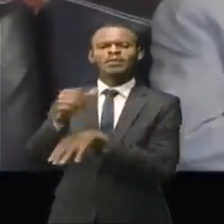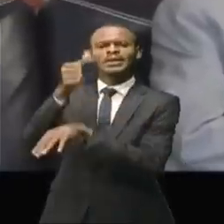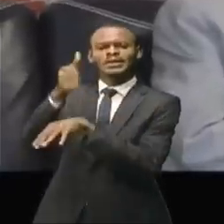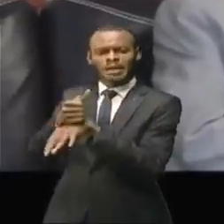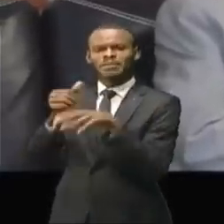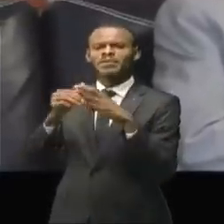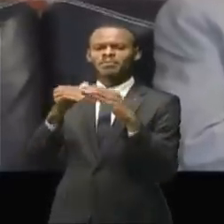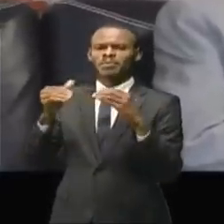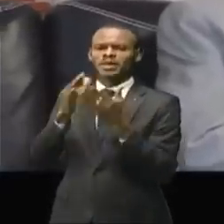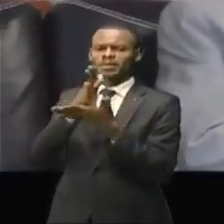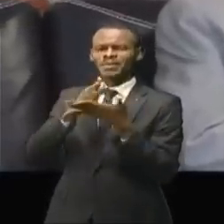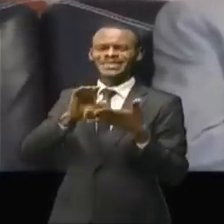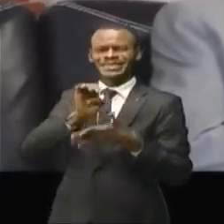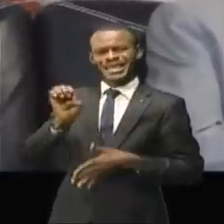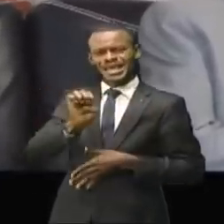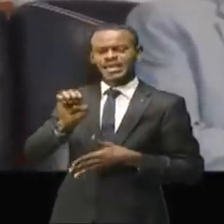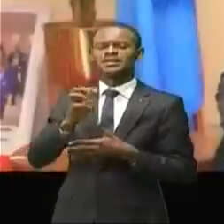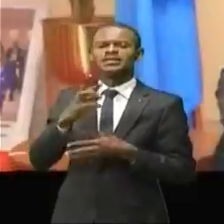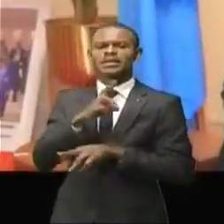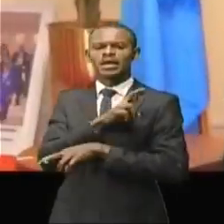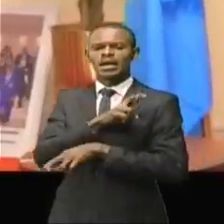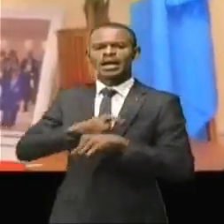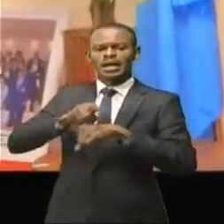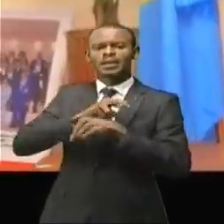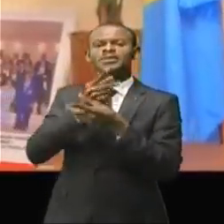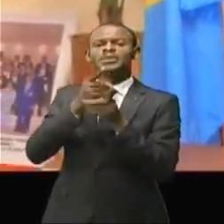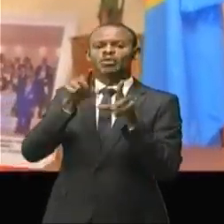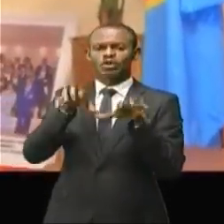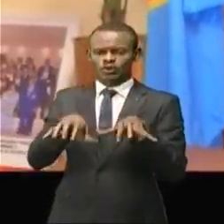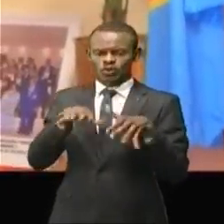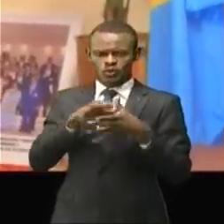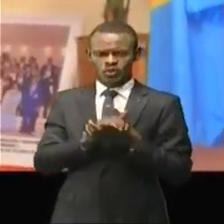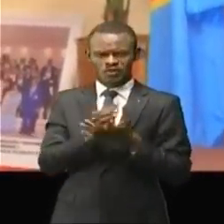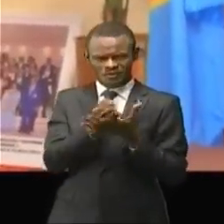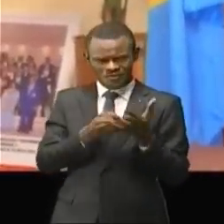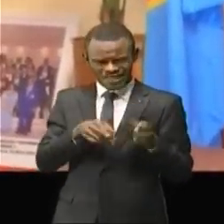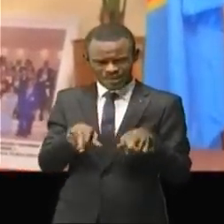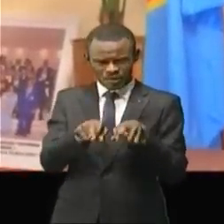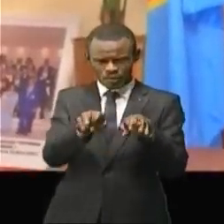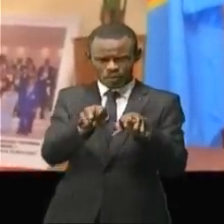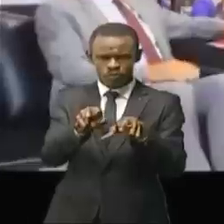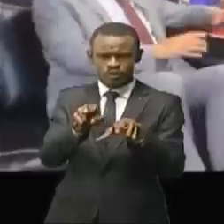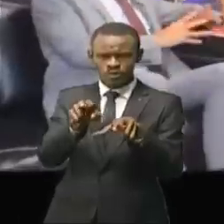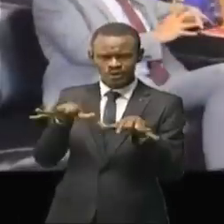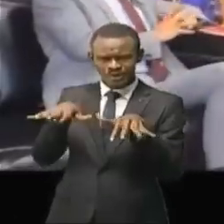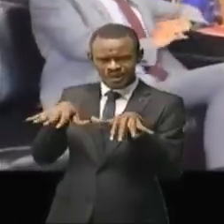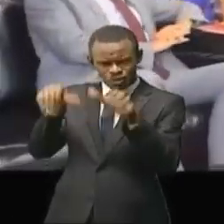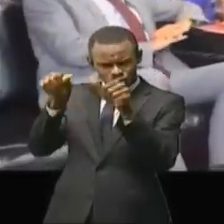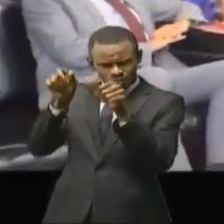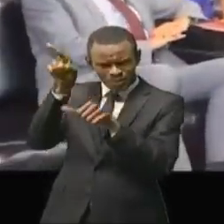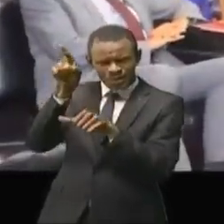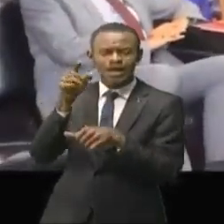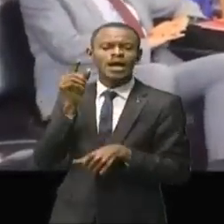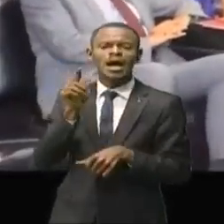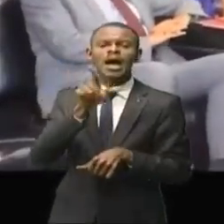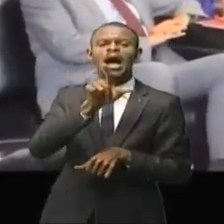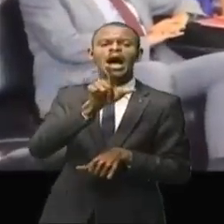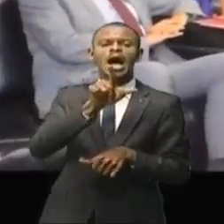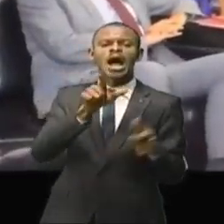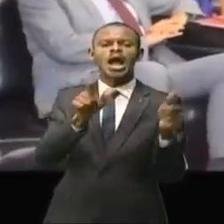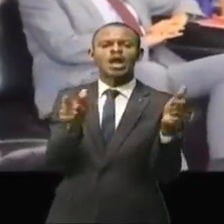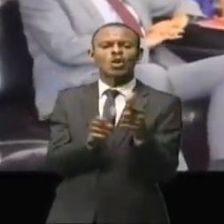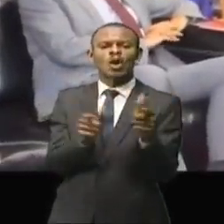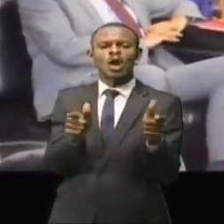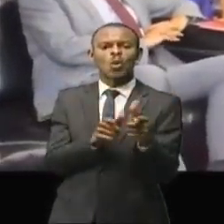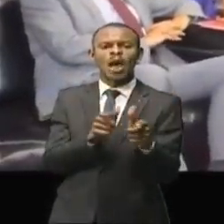démocratique du Congo et la fête des routes de Luanda constitue le fil directeur de toute action susceptible au rétablissement